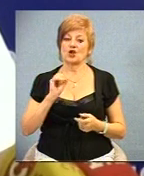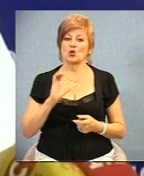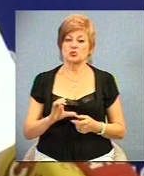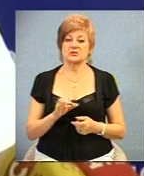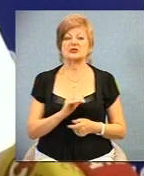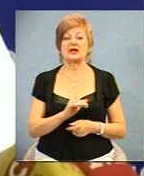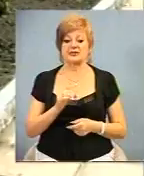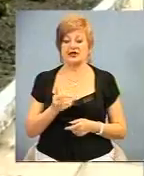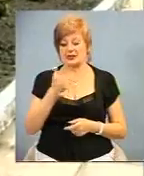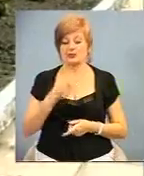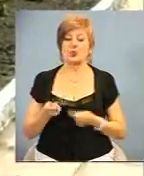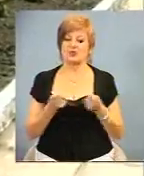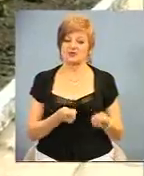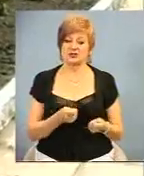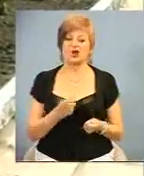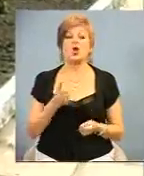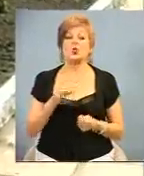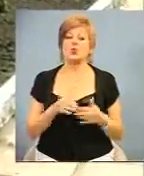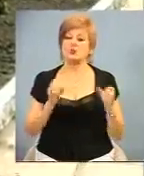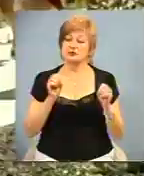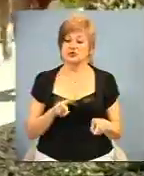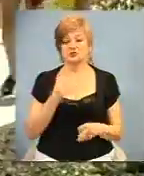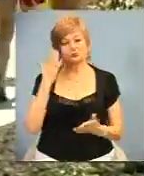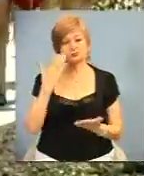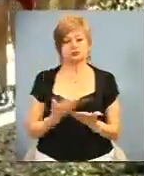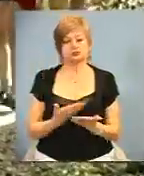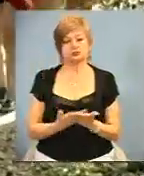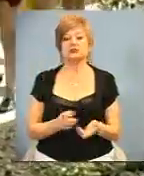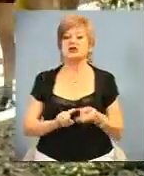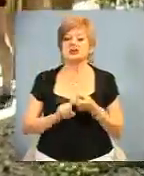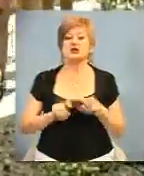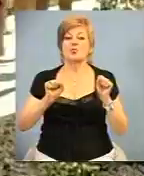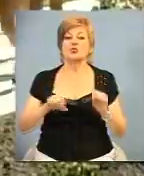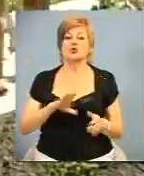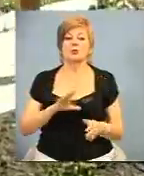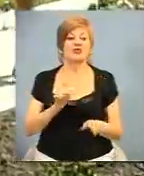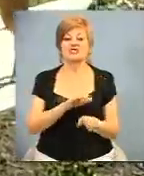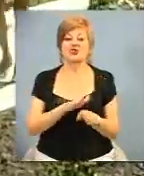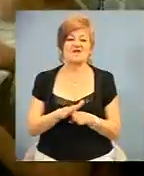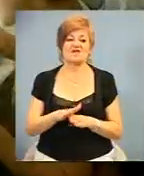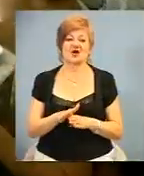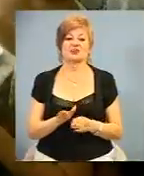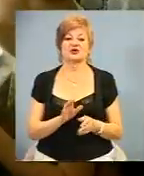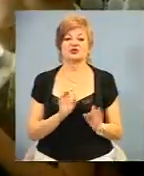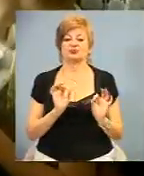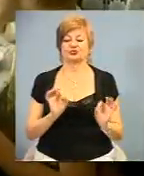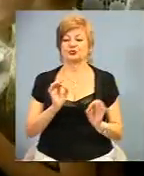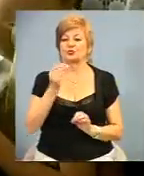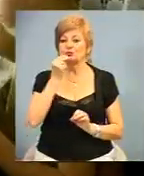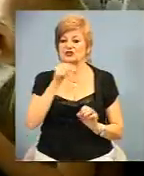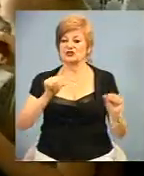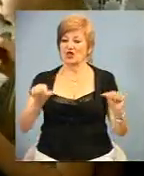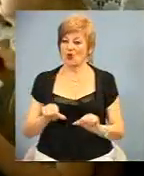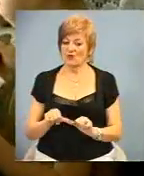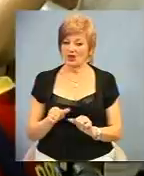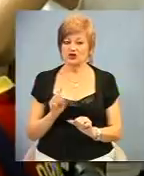дети привезли с собой. Втім, у фахівців є підозра, що причиною зараження могло стати недотримання гігієнічних норм у харчовому блоці,